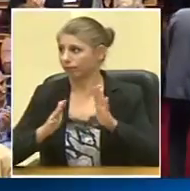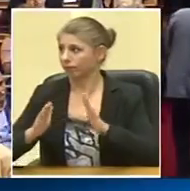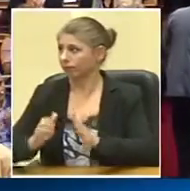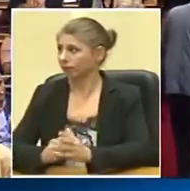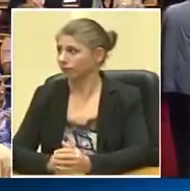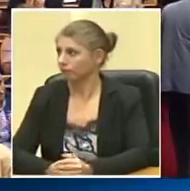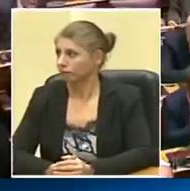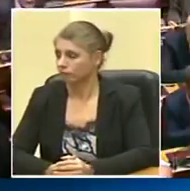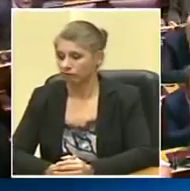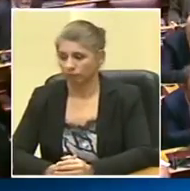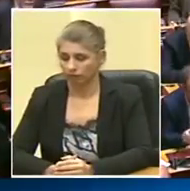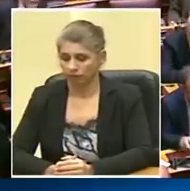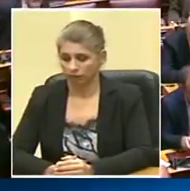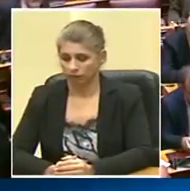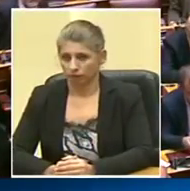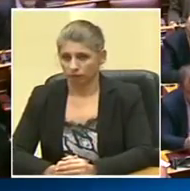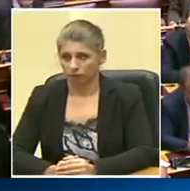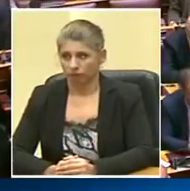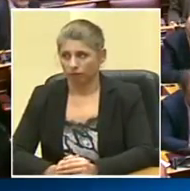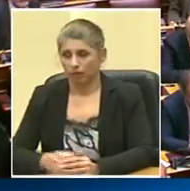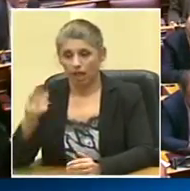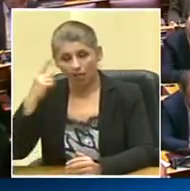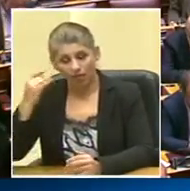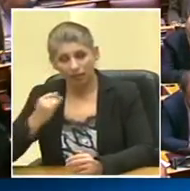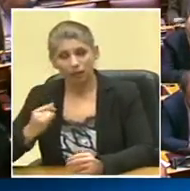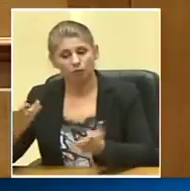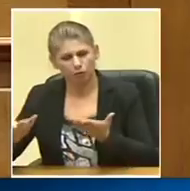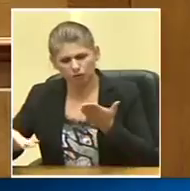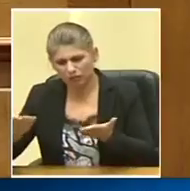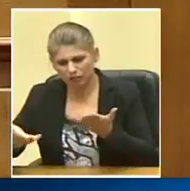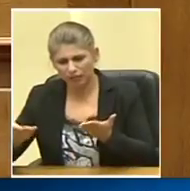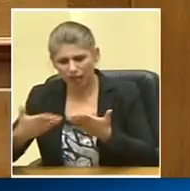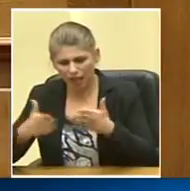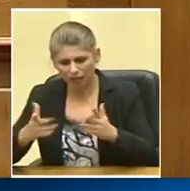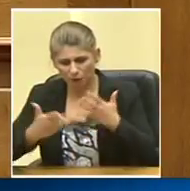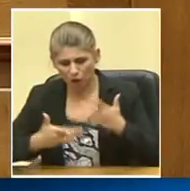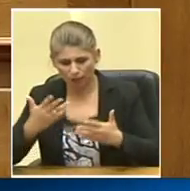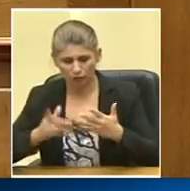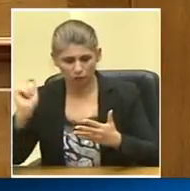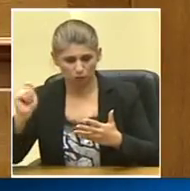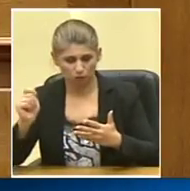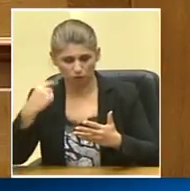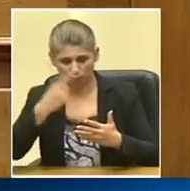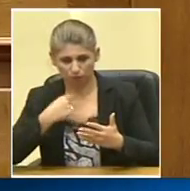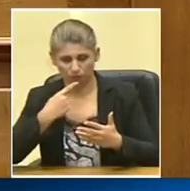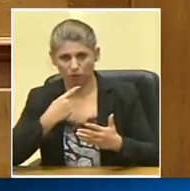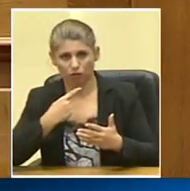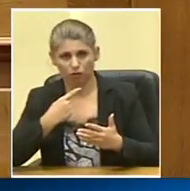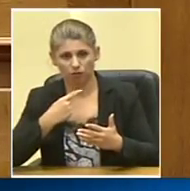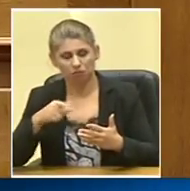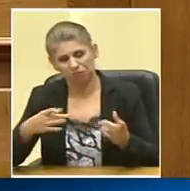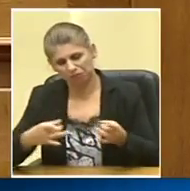Και δεν κατάλαβα καθόλου πώς συσχετίστηκε το άνοιγμα λογαριασμών πολιτικών προσώπων, συγκυριακό πολιτικό